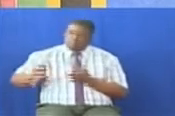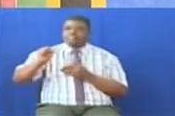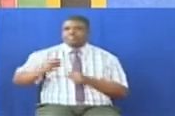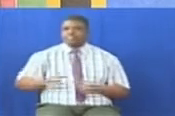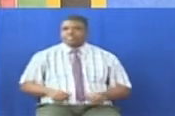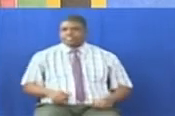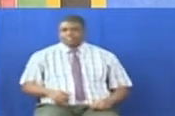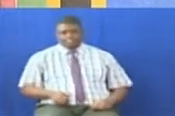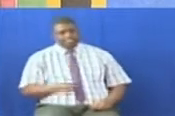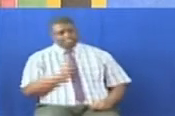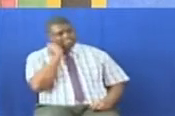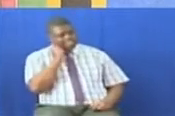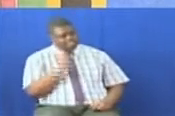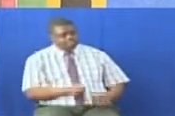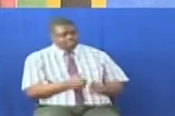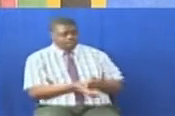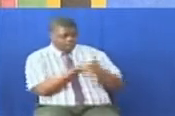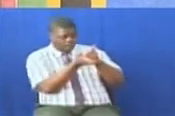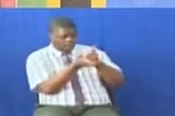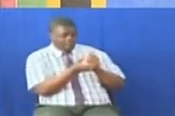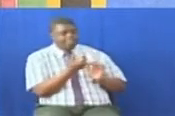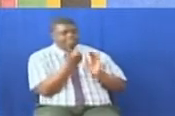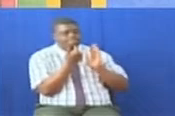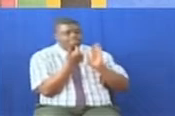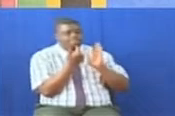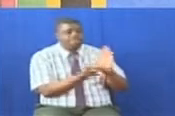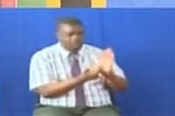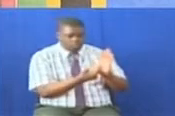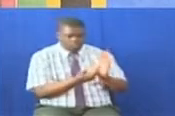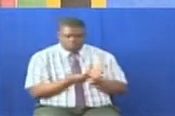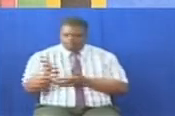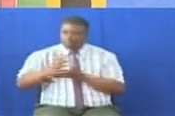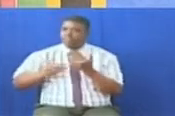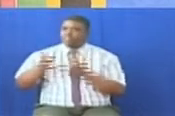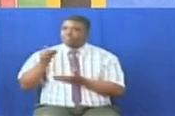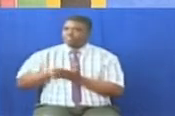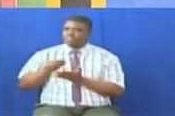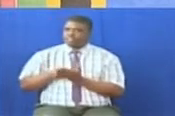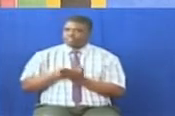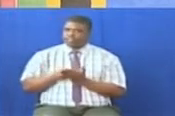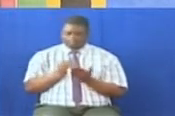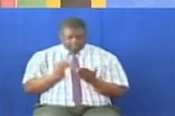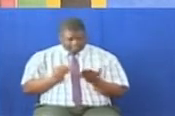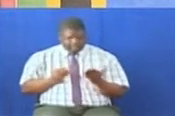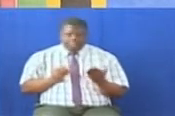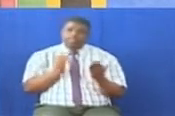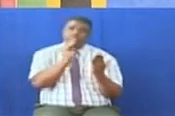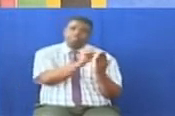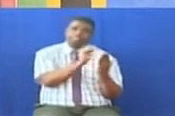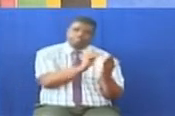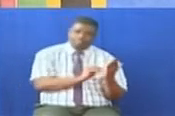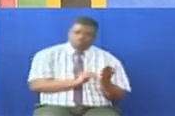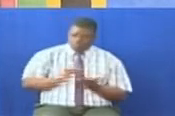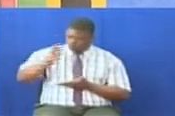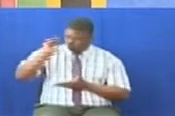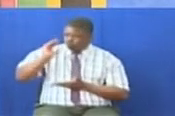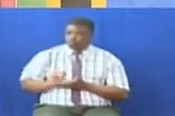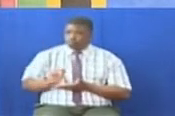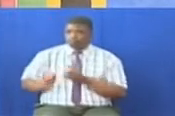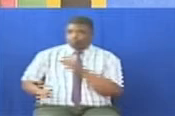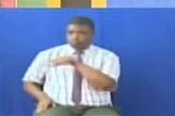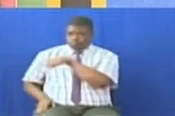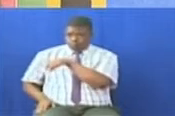Spika, mfano tu wa baadhi ya fedha ambazo zimeainishwa katika upungufu huo ni